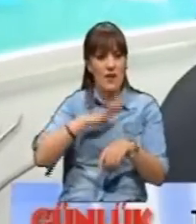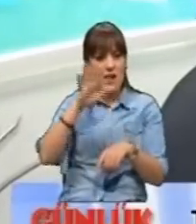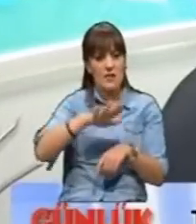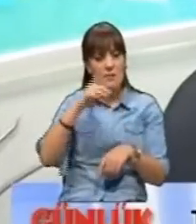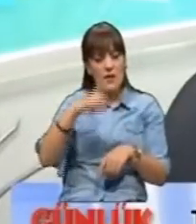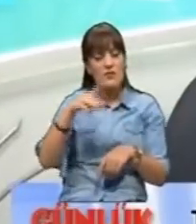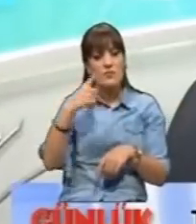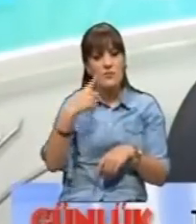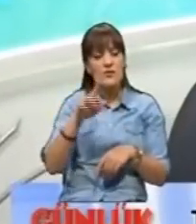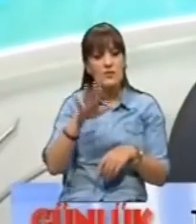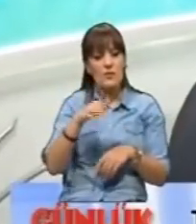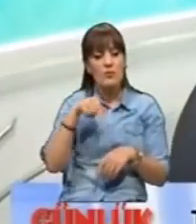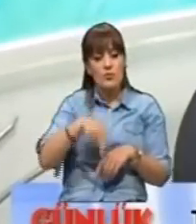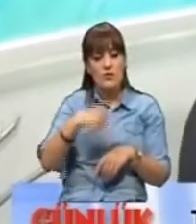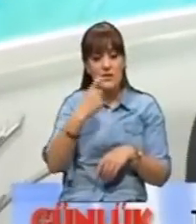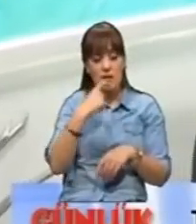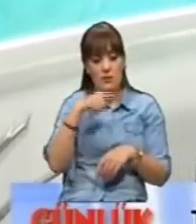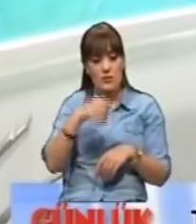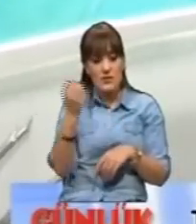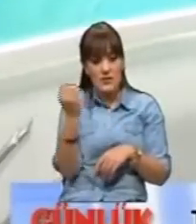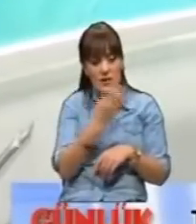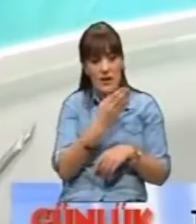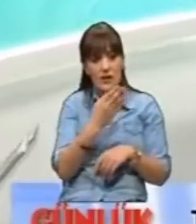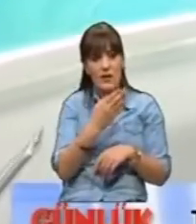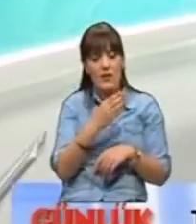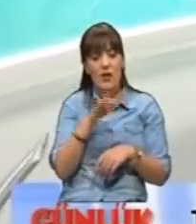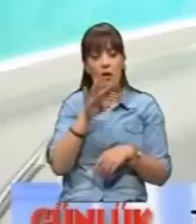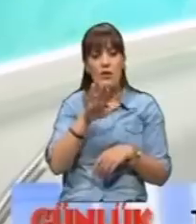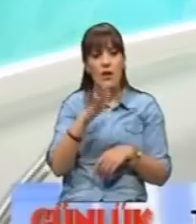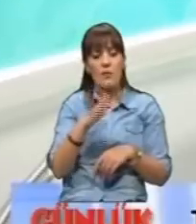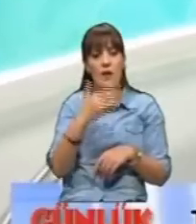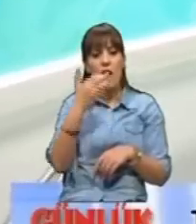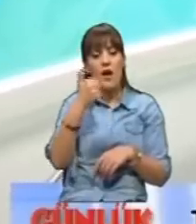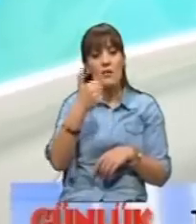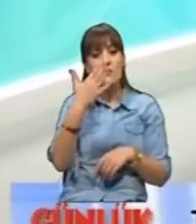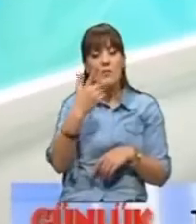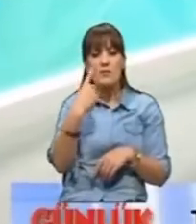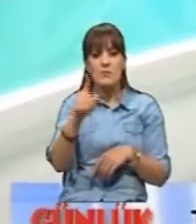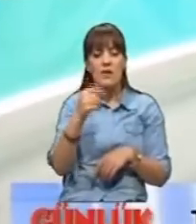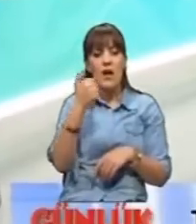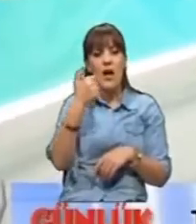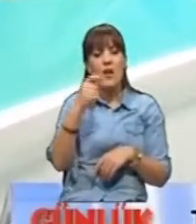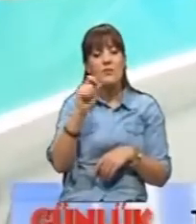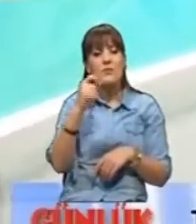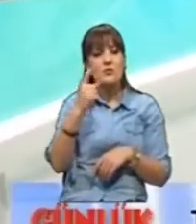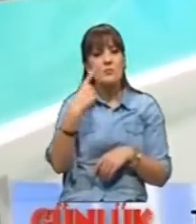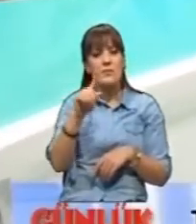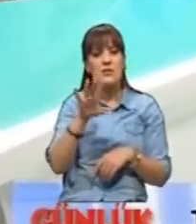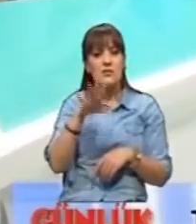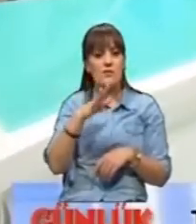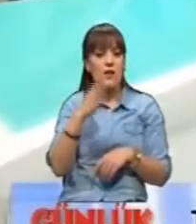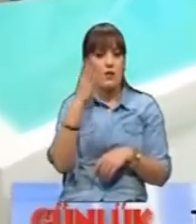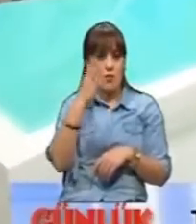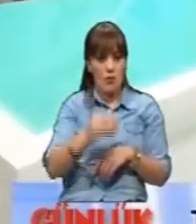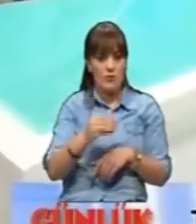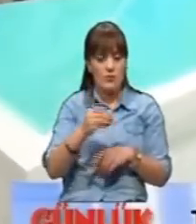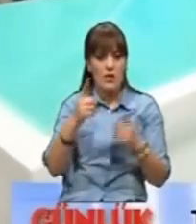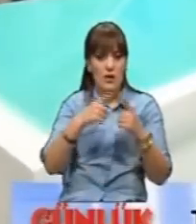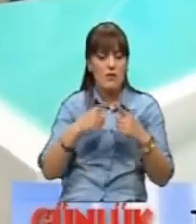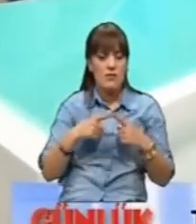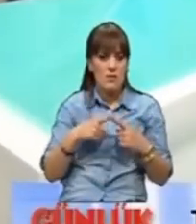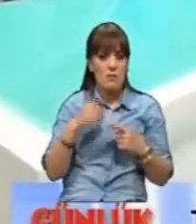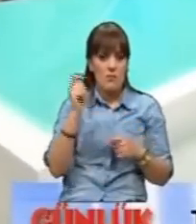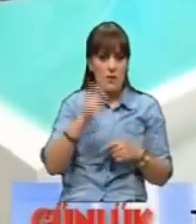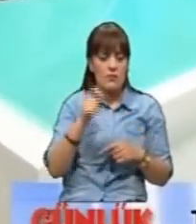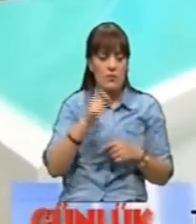55 bin civarında. Bu sene bu rakamın ortalama 60 bin civarında olacağı